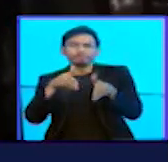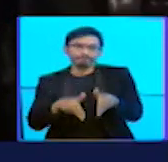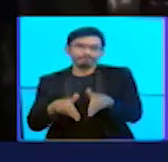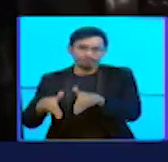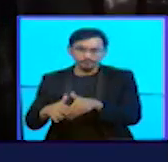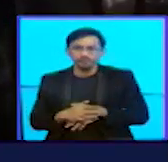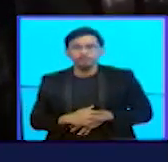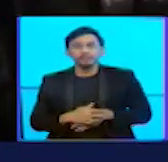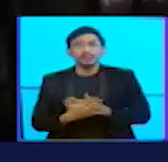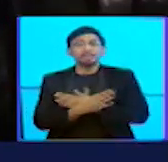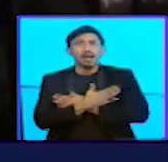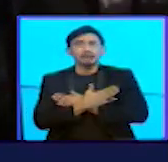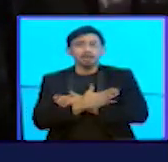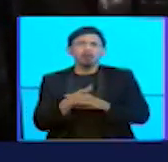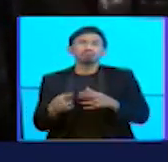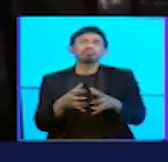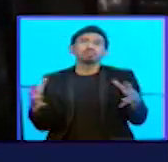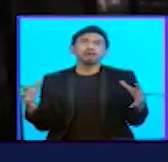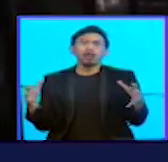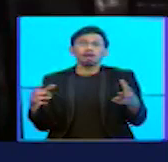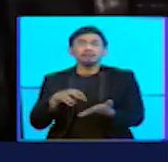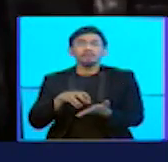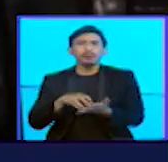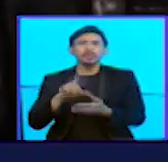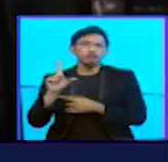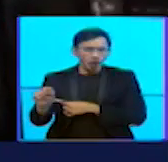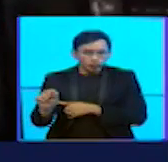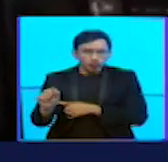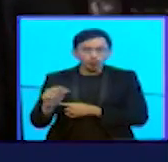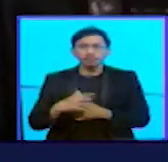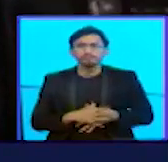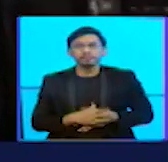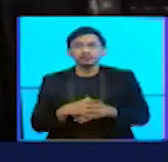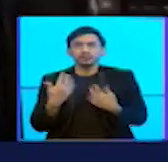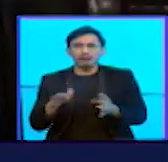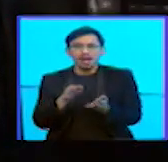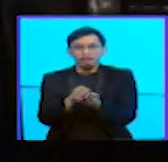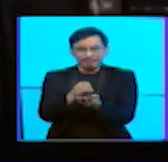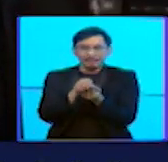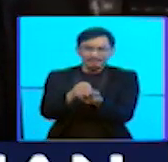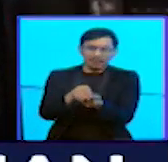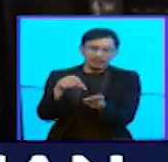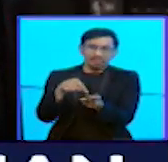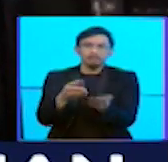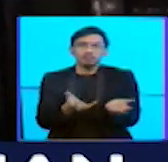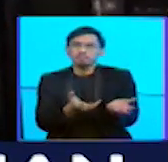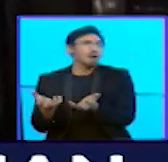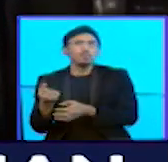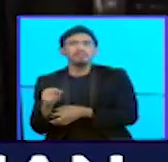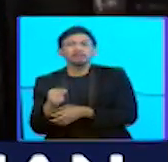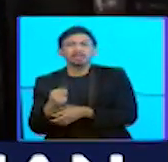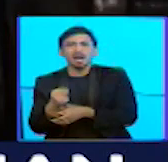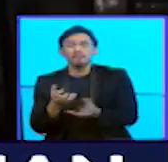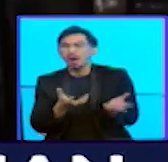Jadi peti tidak bisa masuk, kita mengangkat jenazahnya itu cukup-cukup jauh ya, cukup jauh. Antara